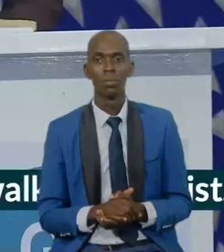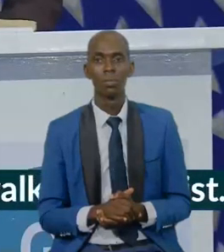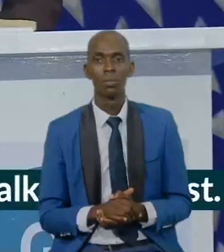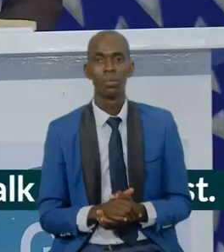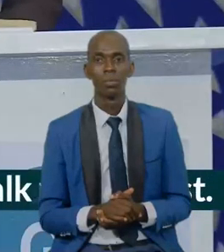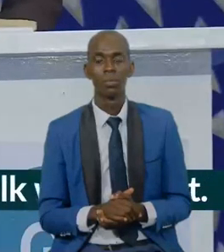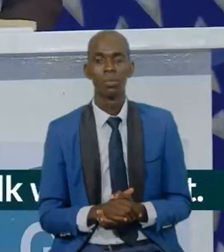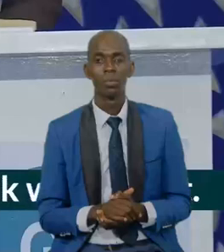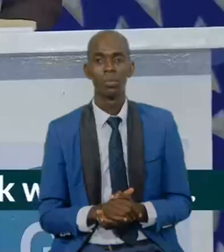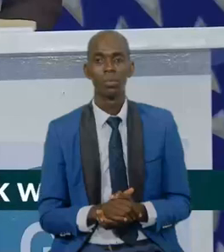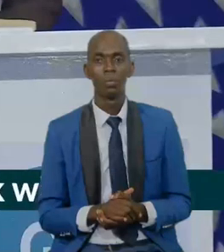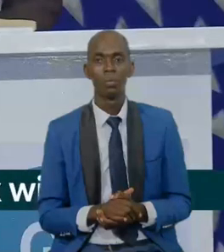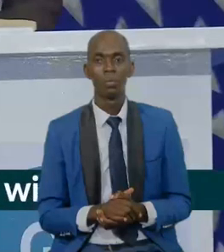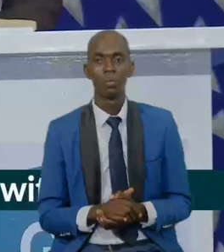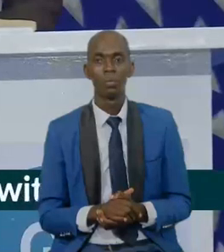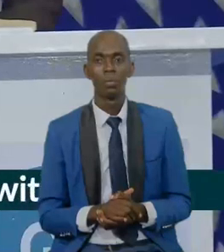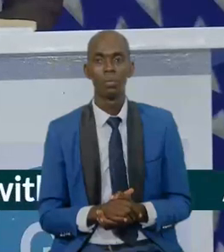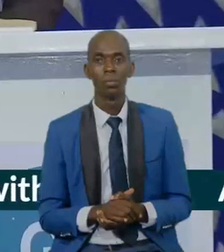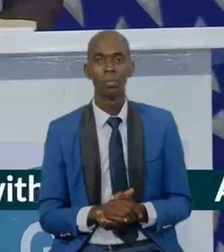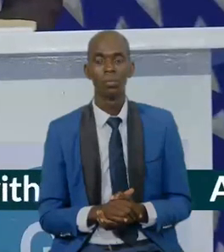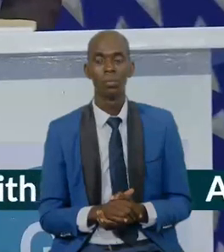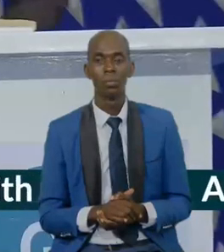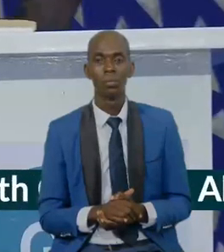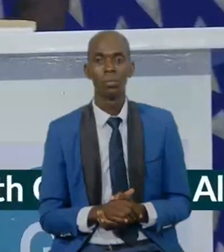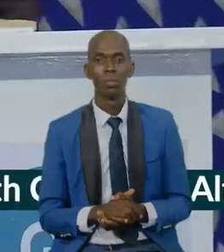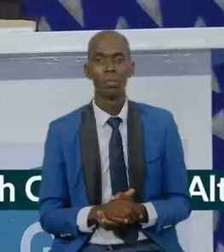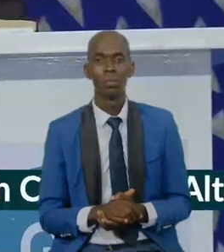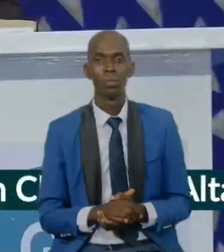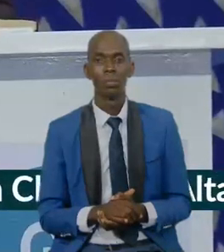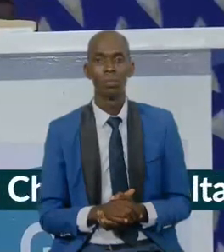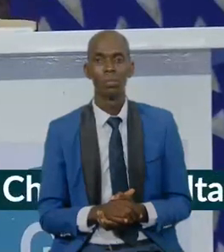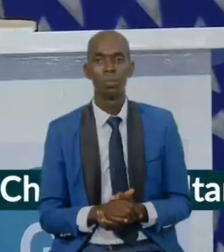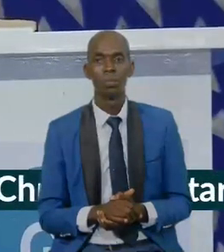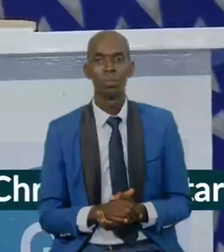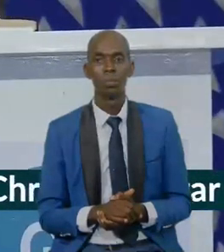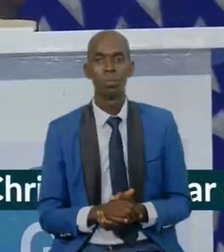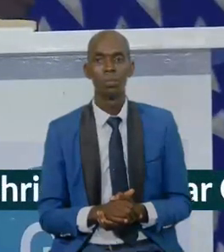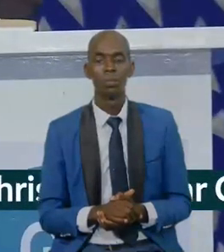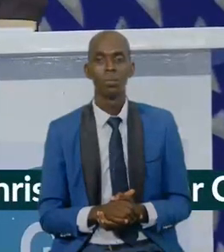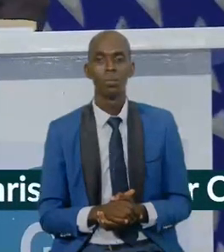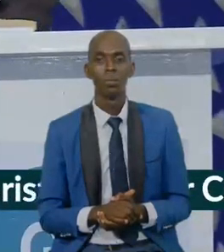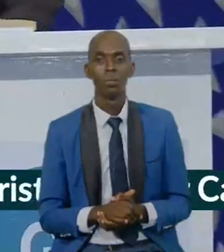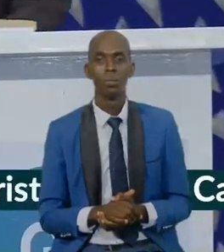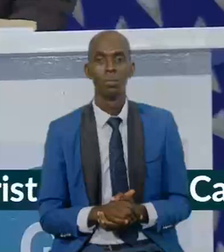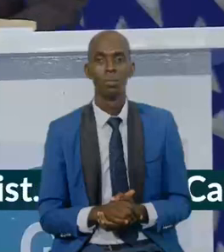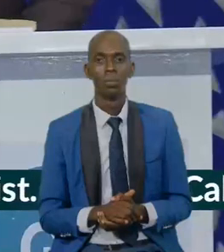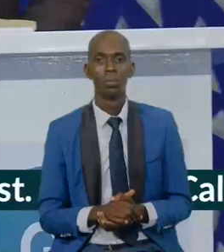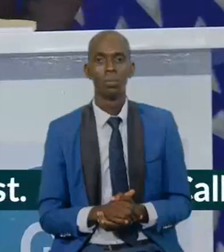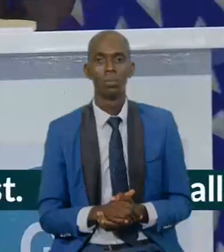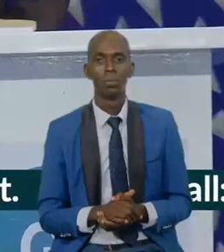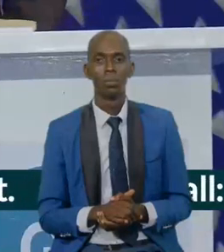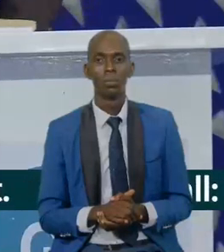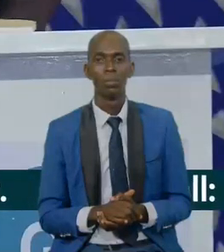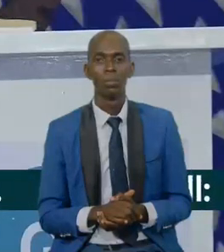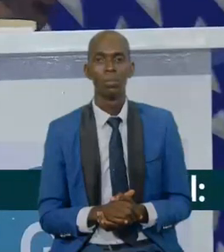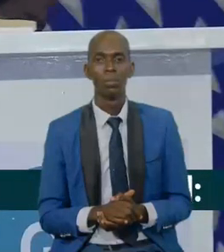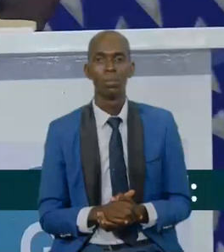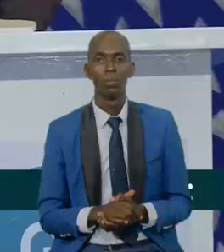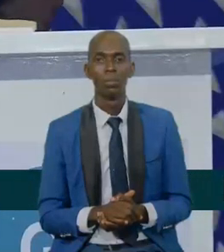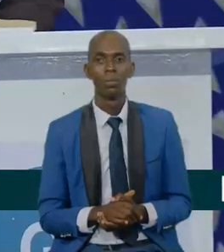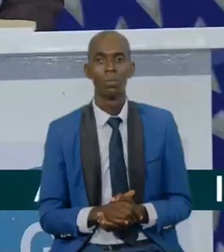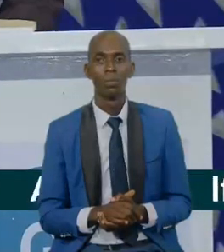Et pour nos amis qui nous suivent sur les réseaux sociaux, on voici le lien